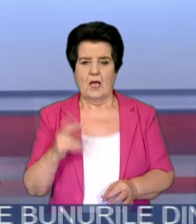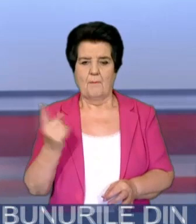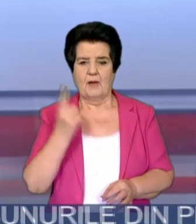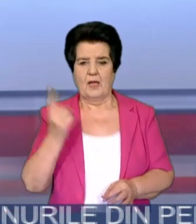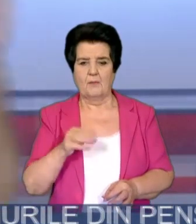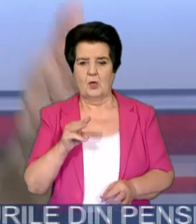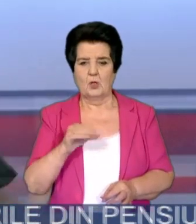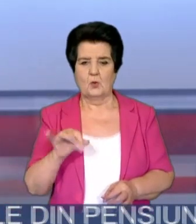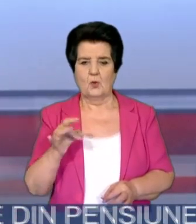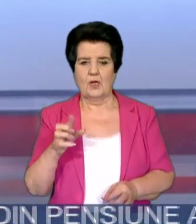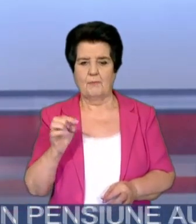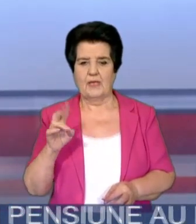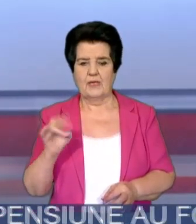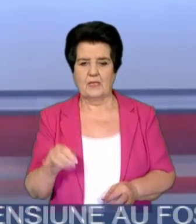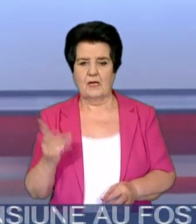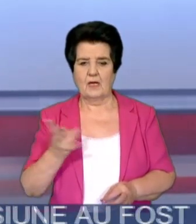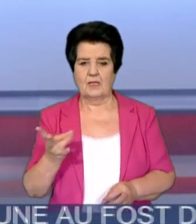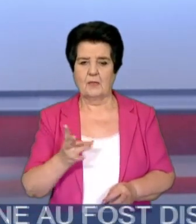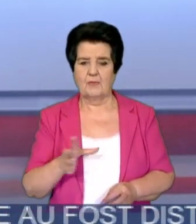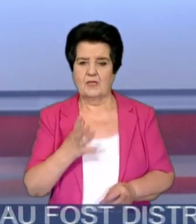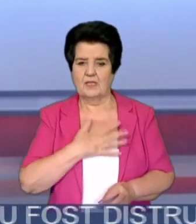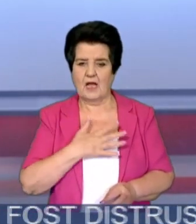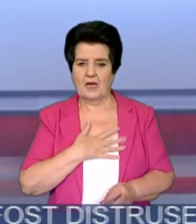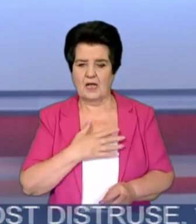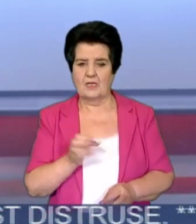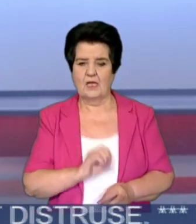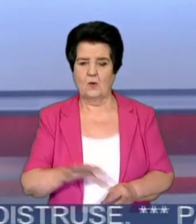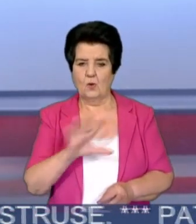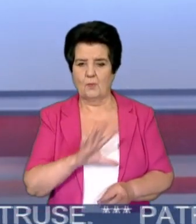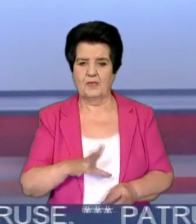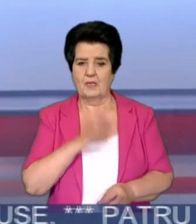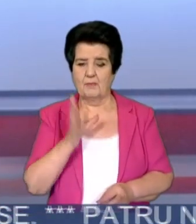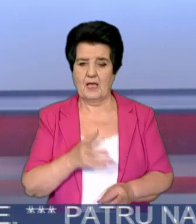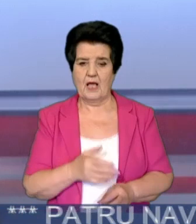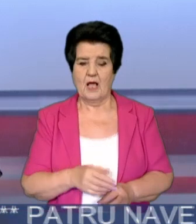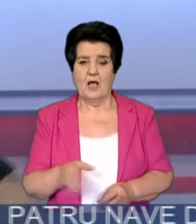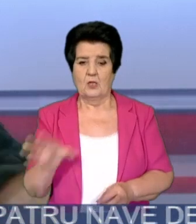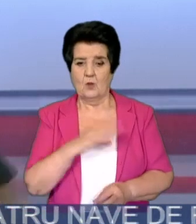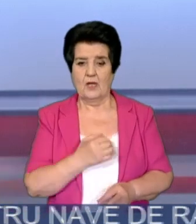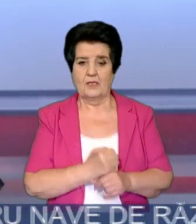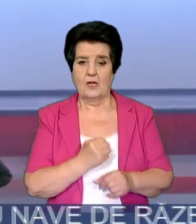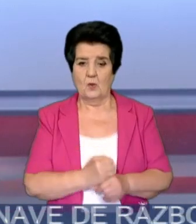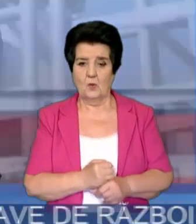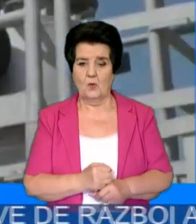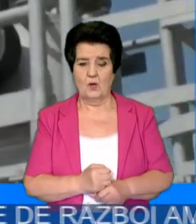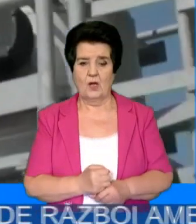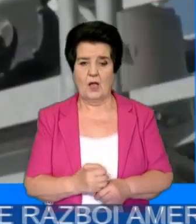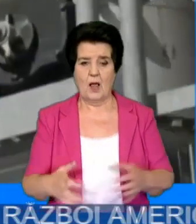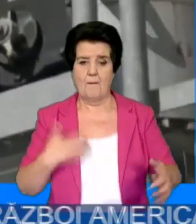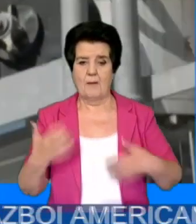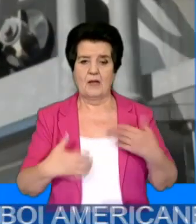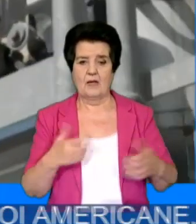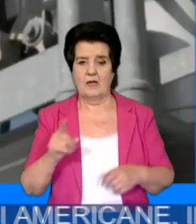trebuia să vină din Canada în Europa și tot nu putea ajunge. Deci, toate lucrurile astea creează un efect de panică în Europa.